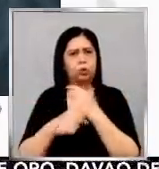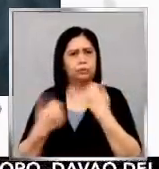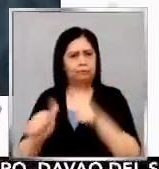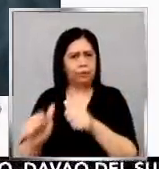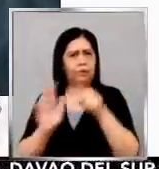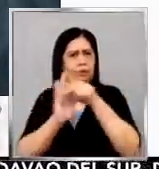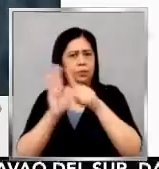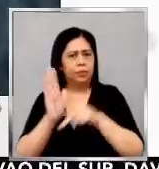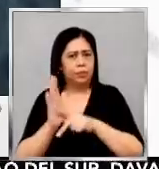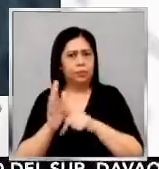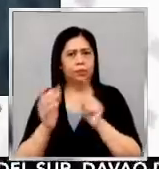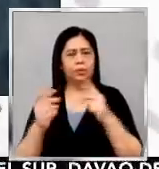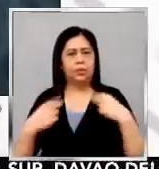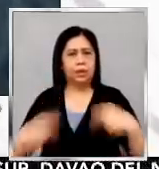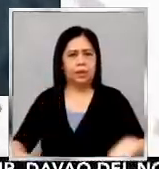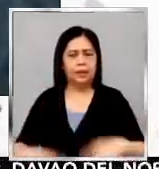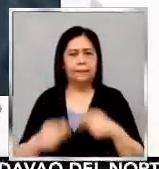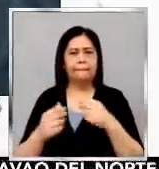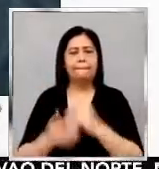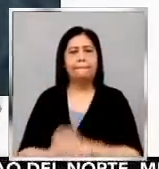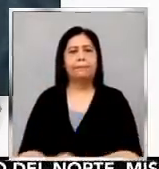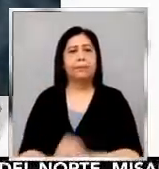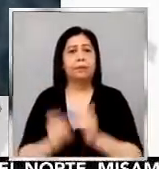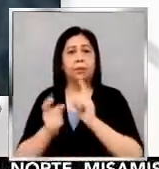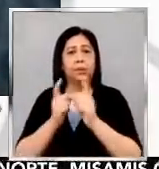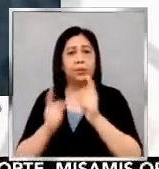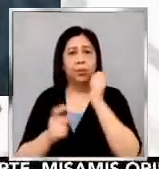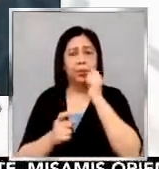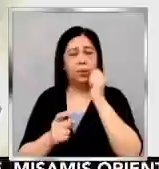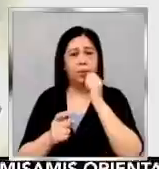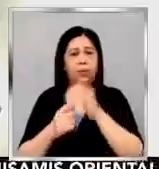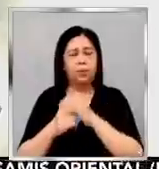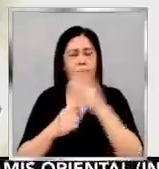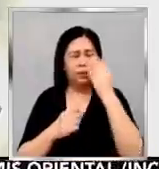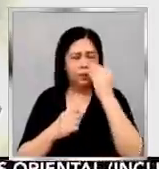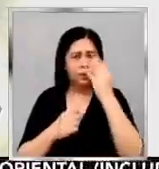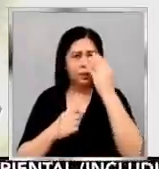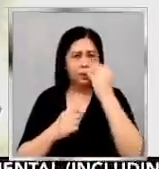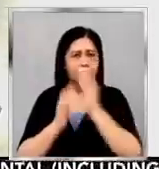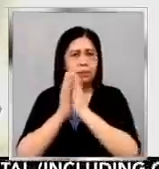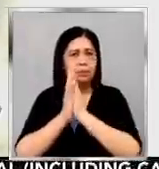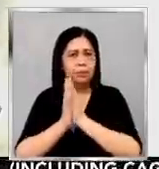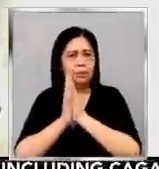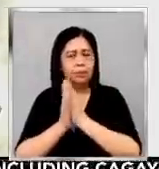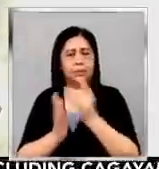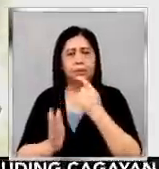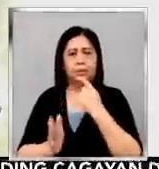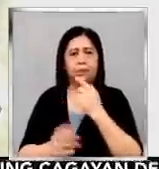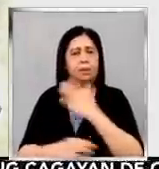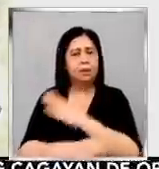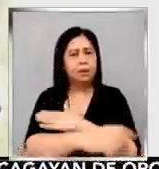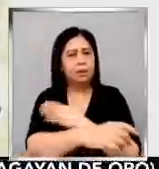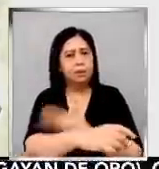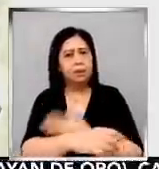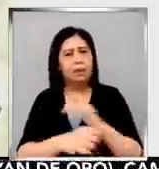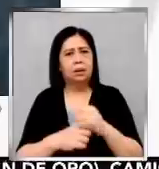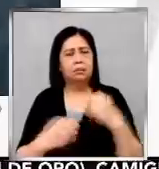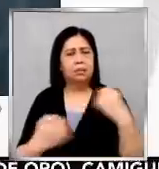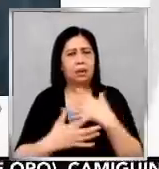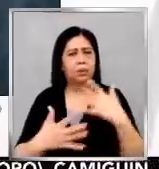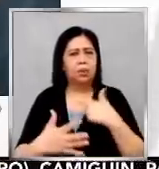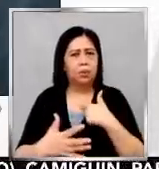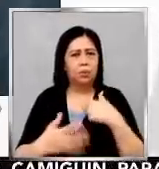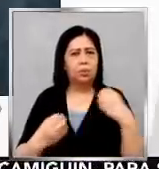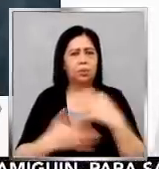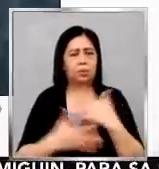Pagkausap ko siya, lagi siyang napapapikit, nagdadasal. Sabi niya, anak, natatakot ako na baka hindi na